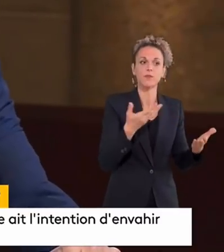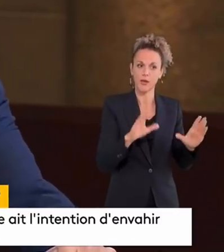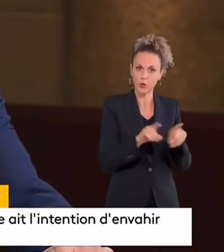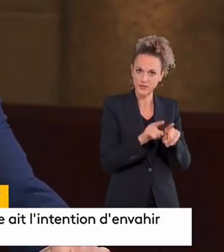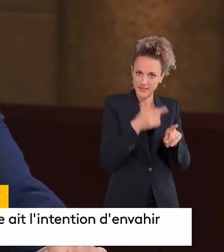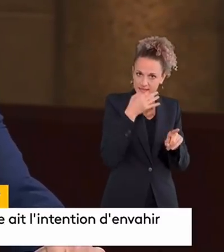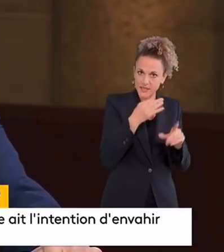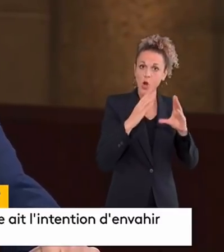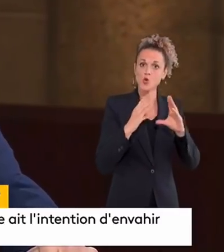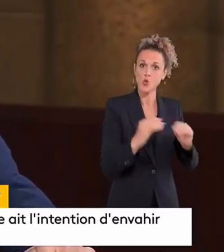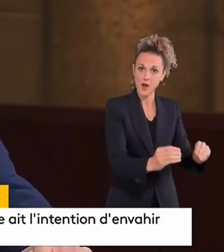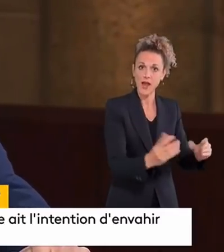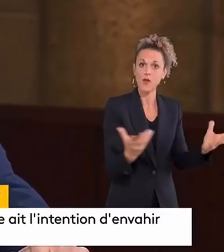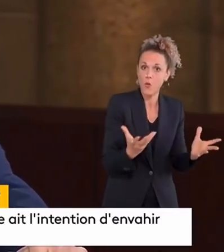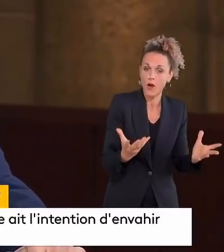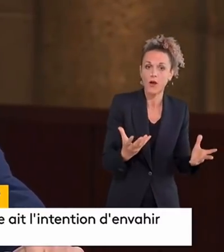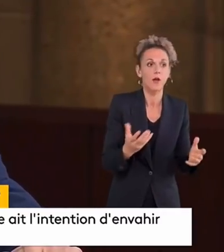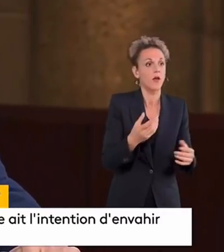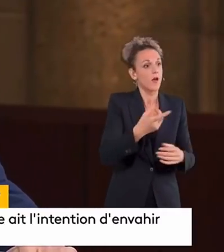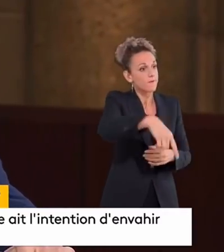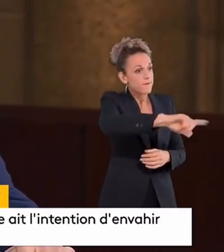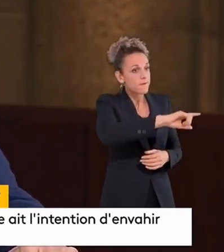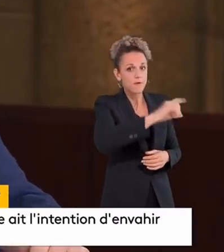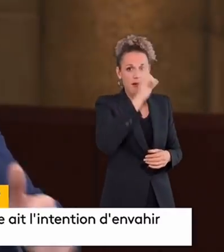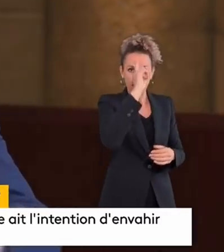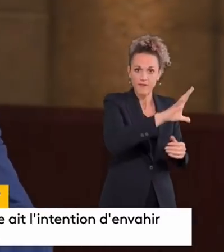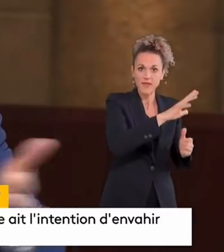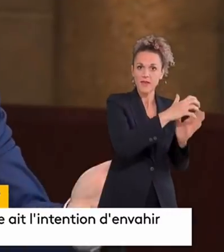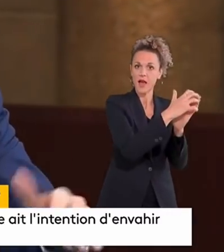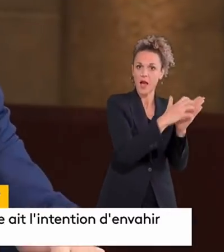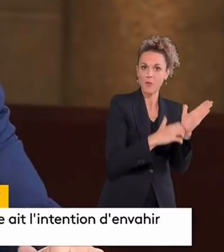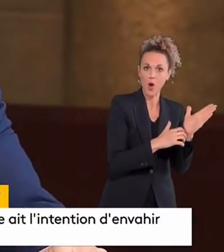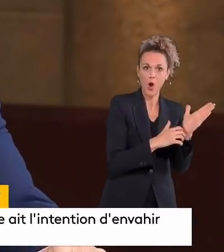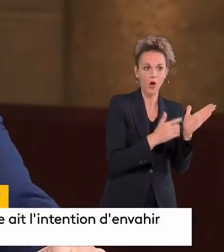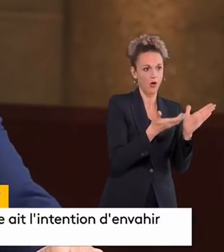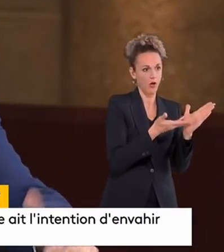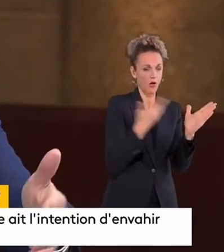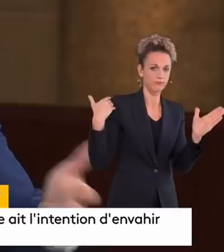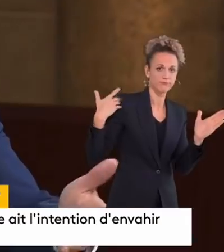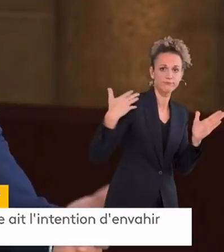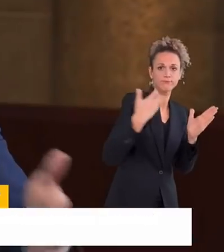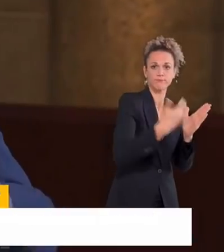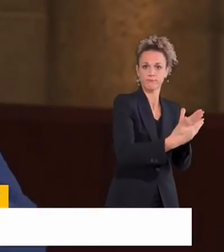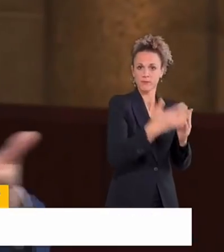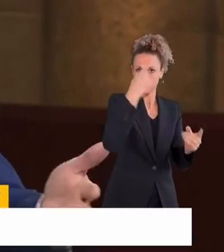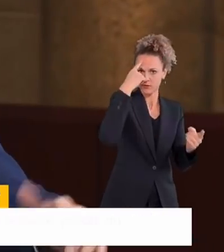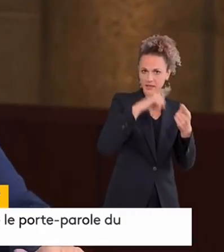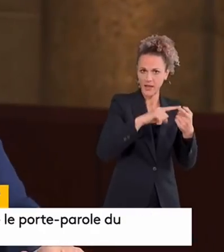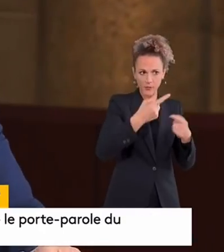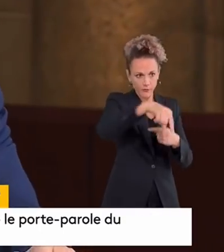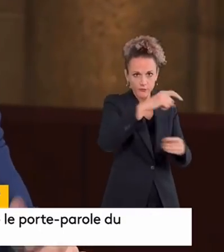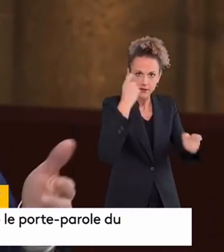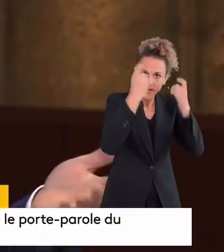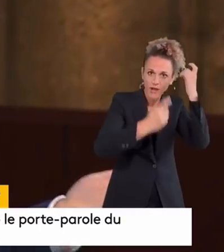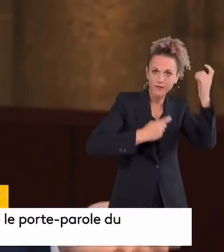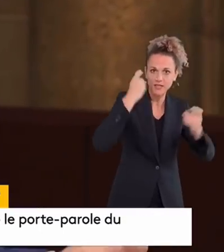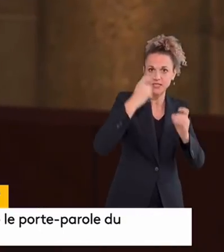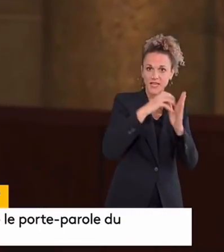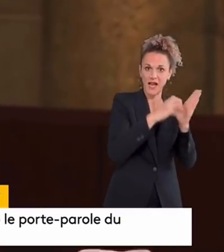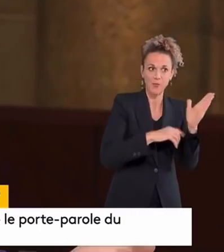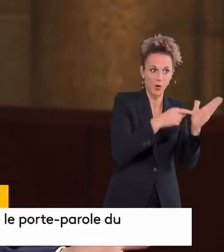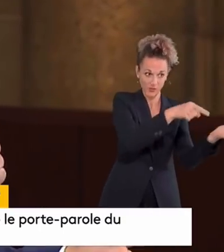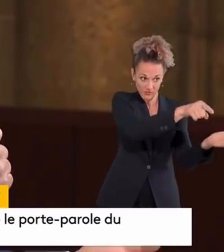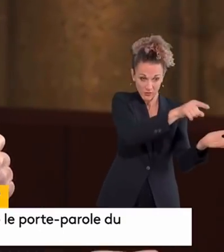c'est pour faire en sorte que les avis que vous pouvez rendre sur tous les sujets dont vous vous saisissez ou pour lesquels vous êtes saisi puissent à chaque